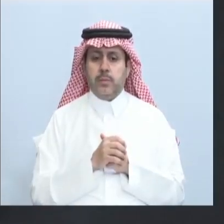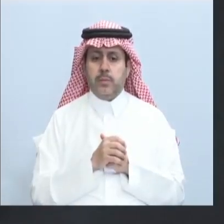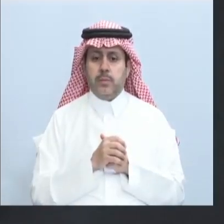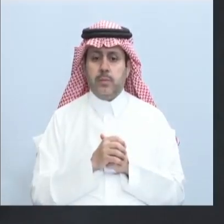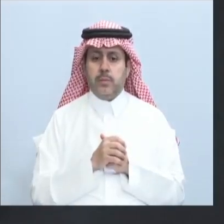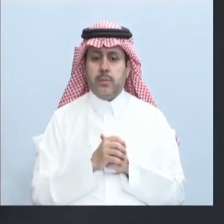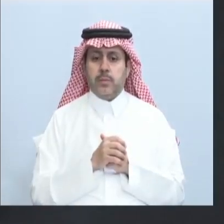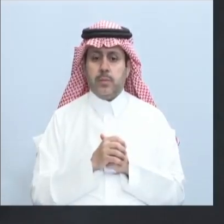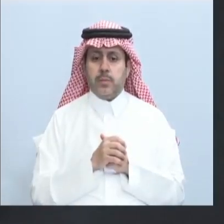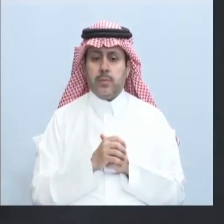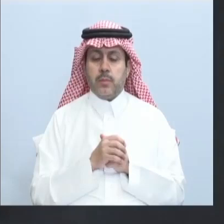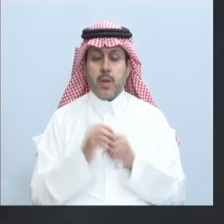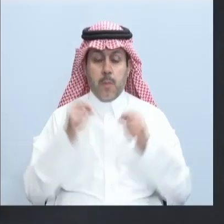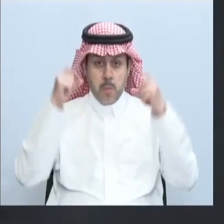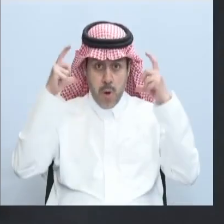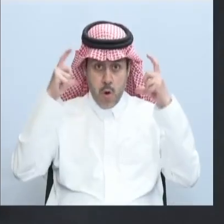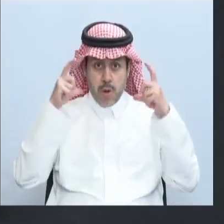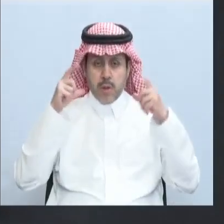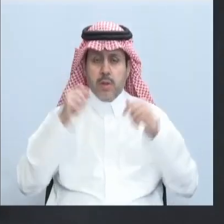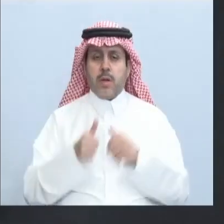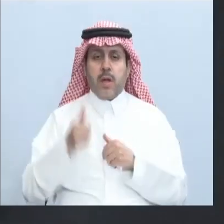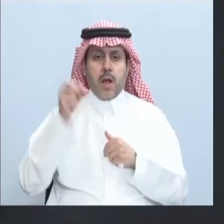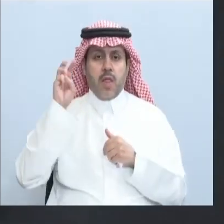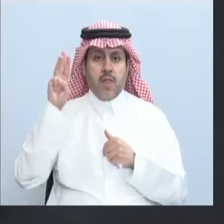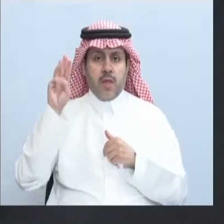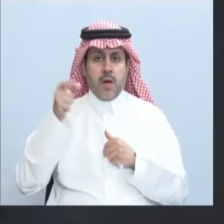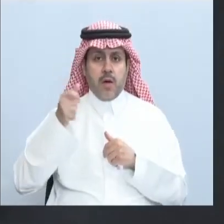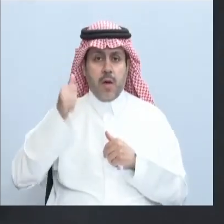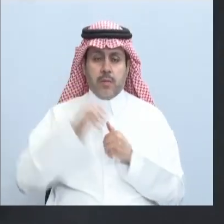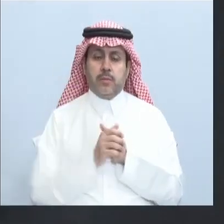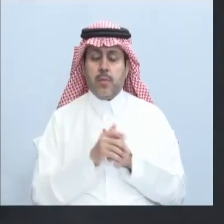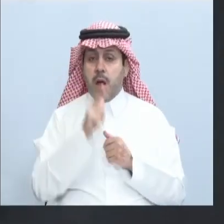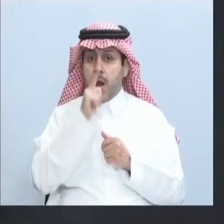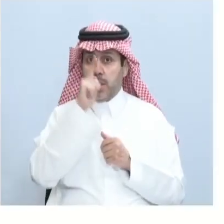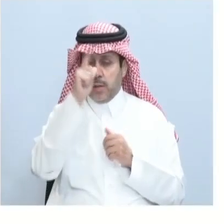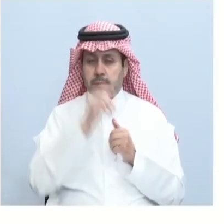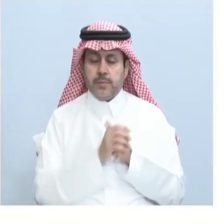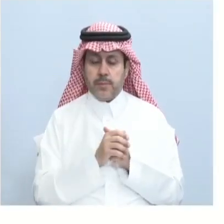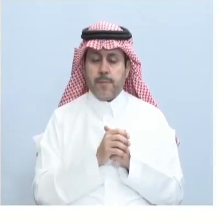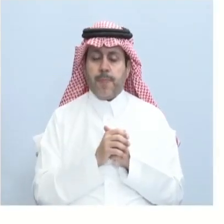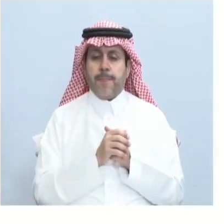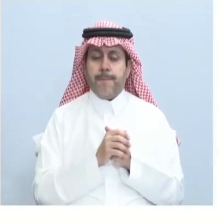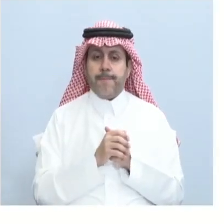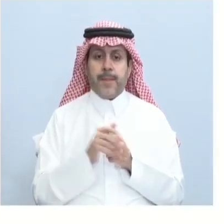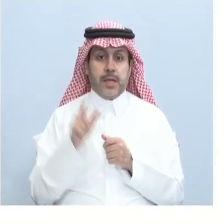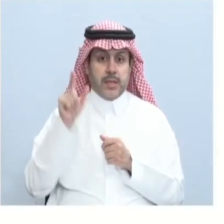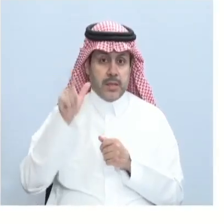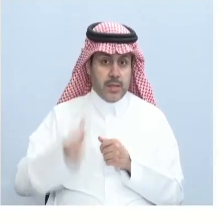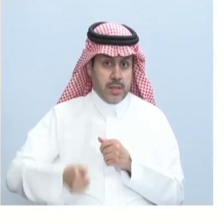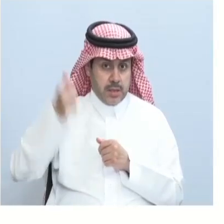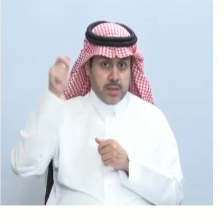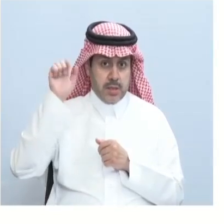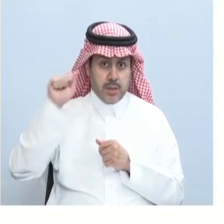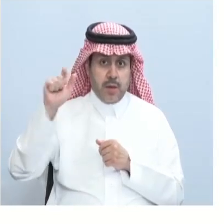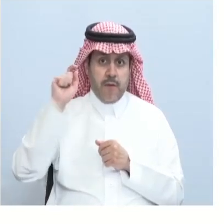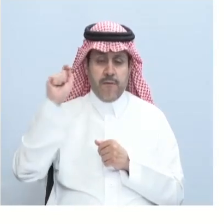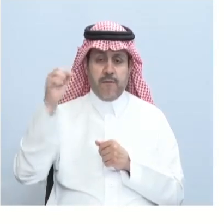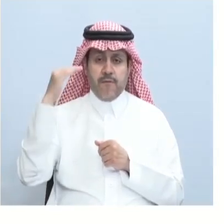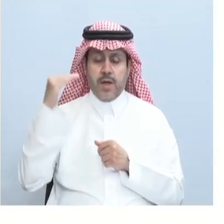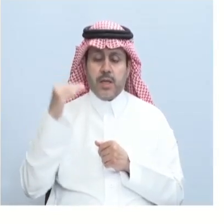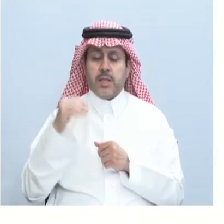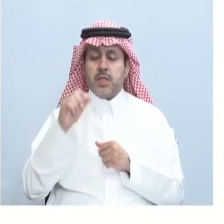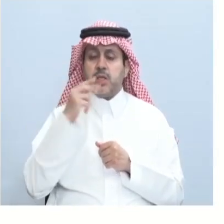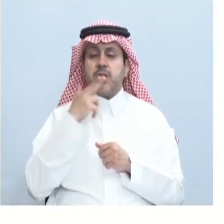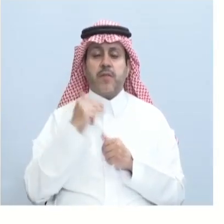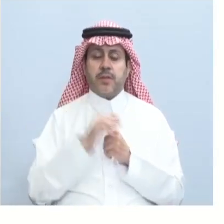الغم معلومه اثرائيه قال الله تعالى فاصفح الصفح الجميل وقال تعالى على لسان يعقوب عليه السلام